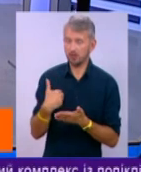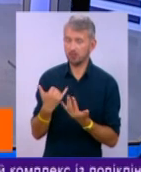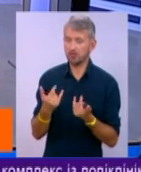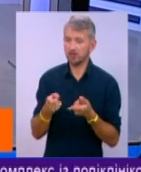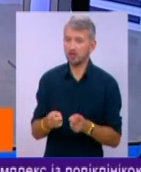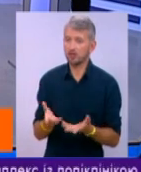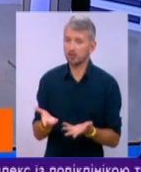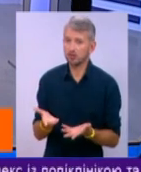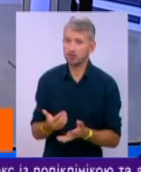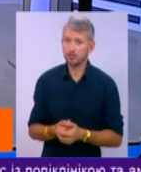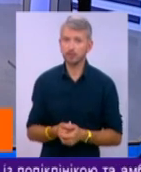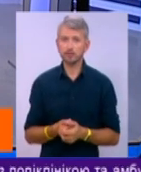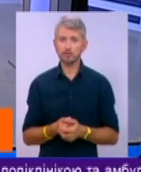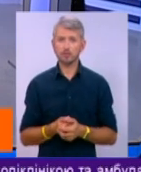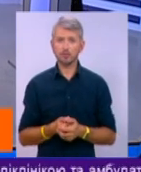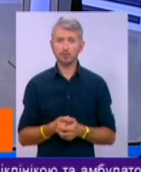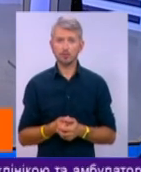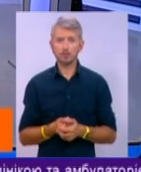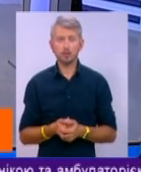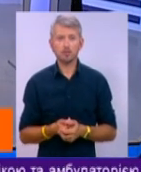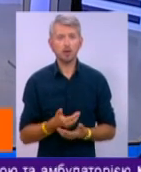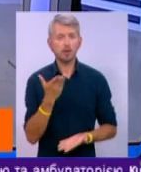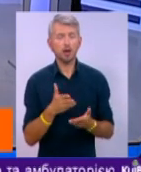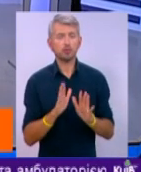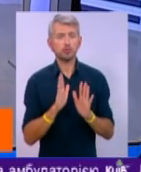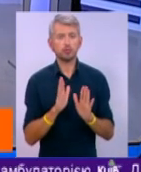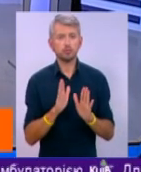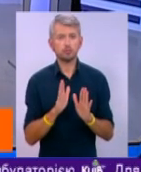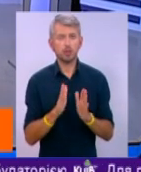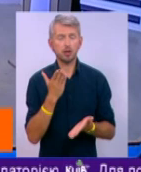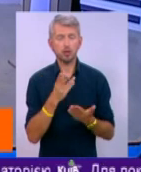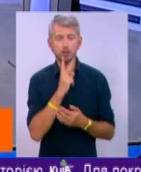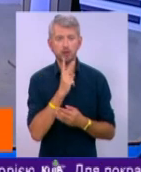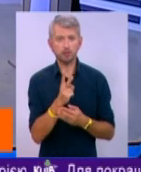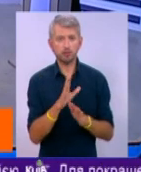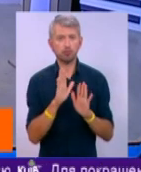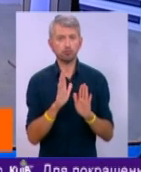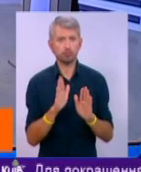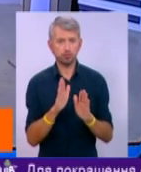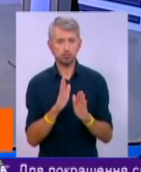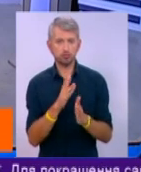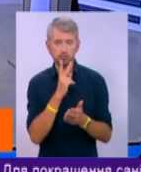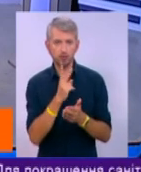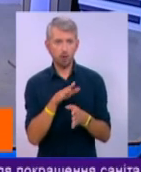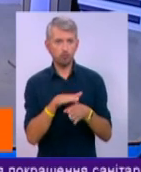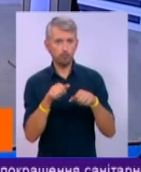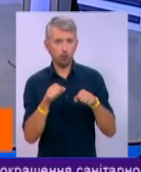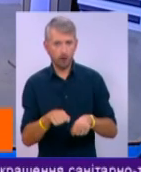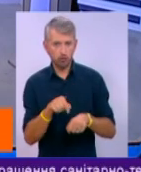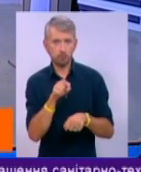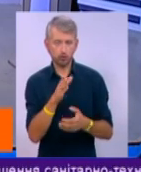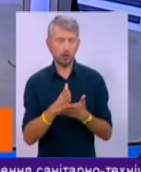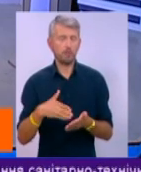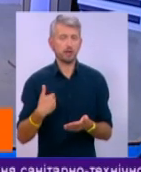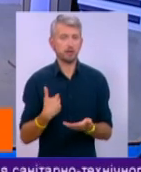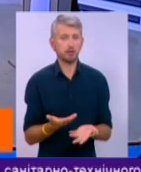дійсно? Якщо в чому їх проблема? Виключно в рамках, якщо дивитися виключно в рамках їхніх повноважень, то вони є